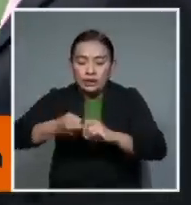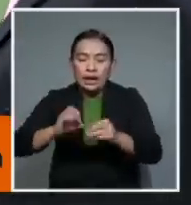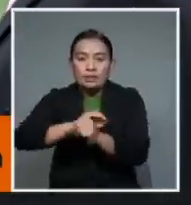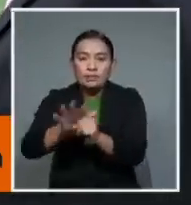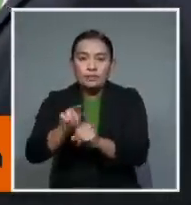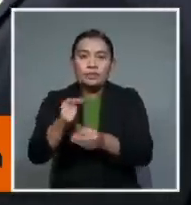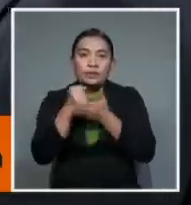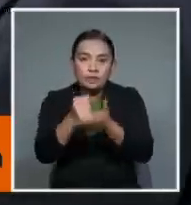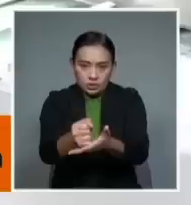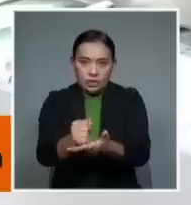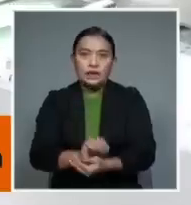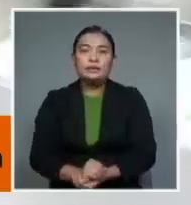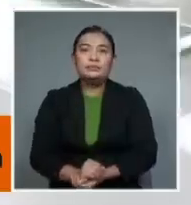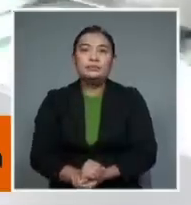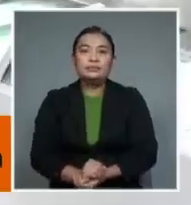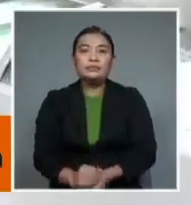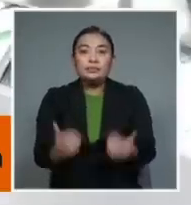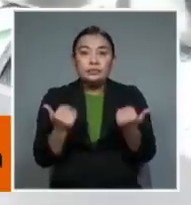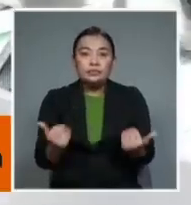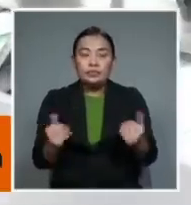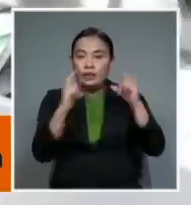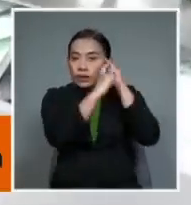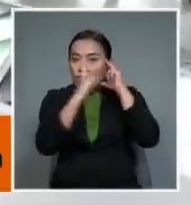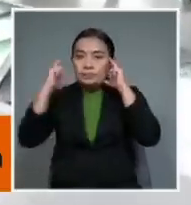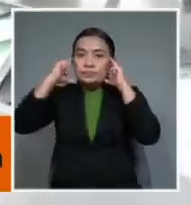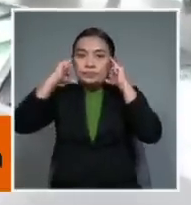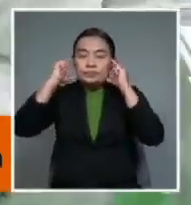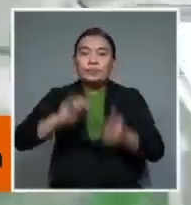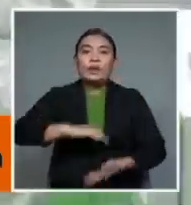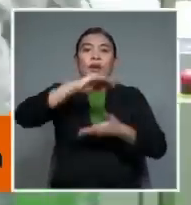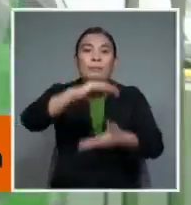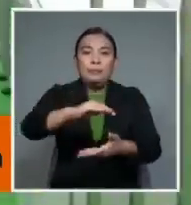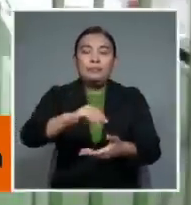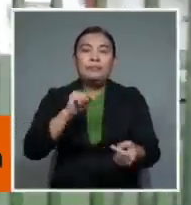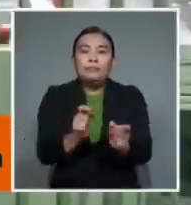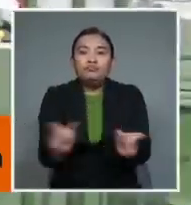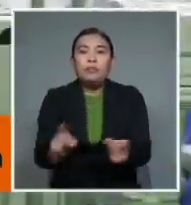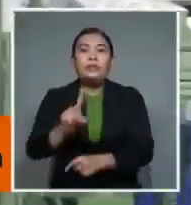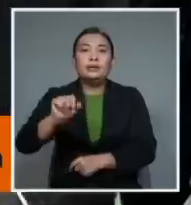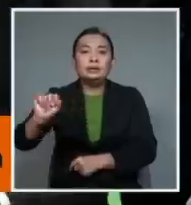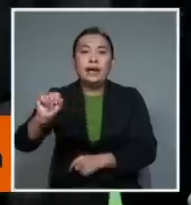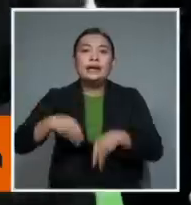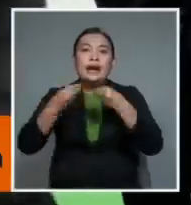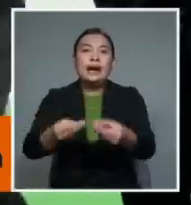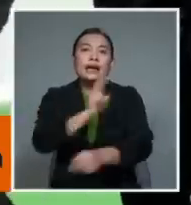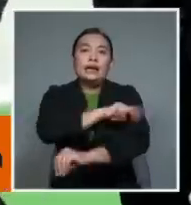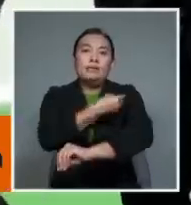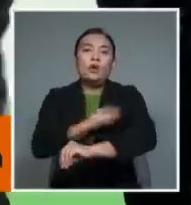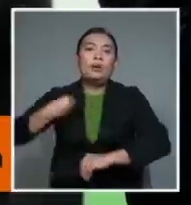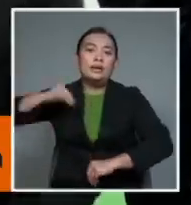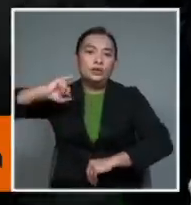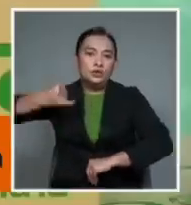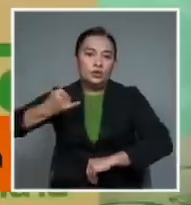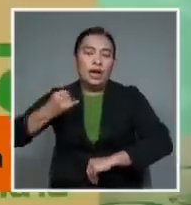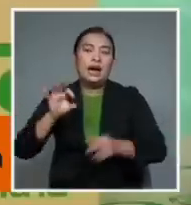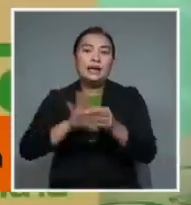-19โดยในวันนี้ค่ะได้ส่งมอบหน้ากากอนามัยทางการแพทย์ล็อตแรกจำนวน 100,000 ชิ้นให้กับโรงพยาบาลจุฬาลงกรณ์สภากาชาดไทย